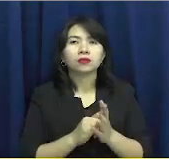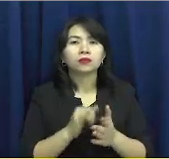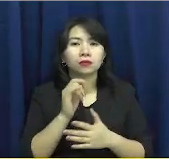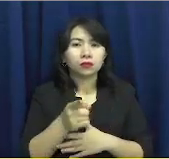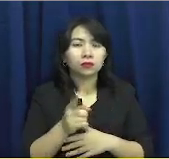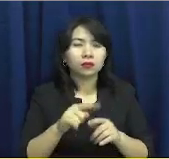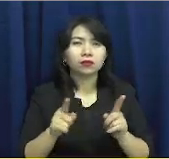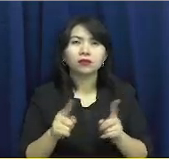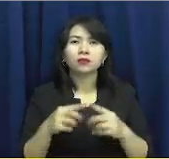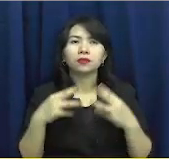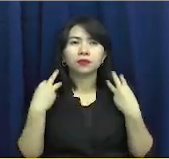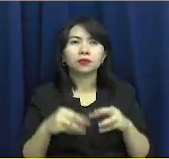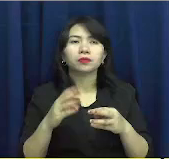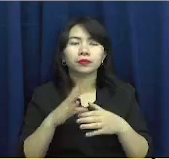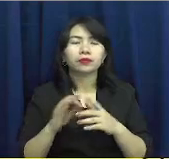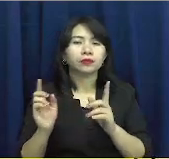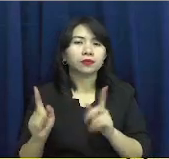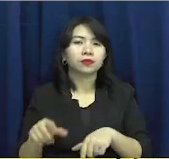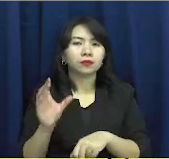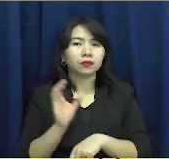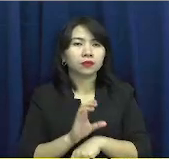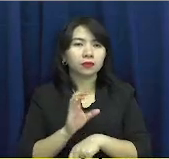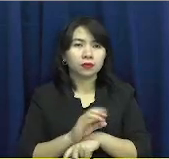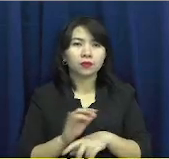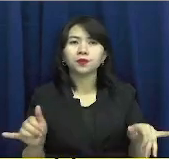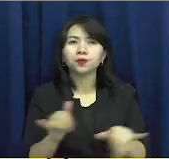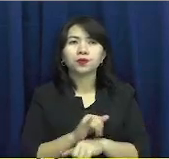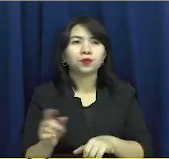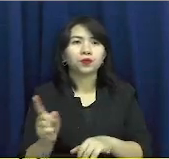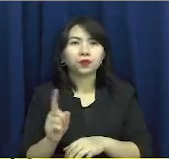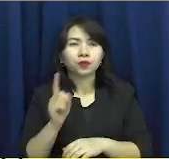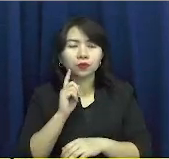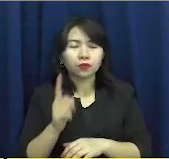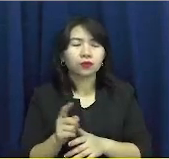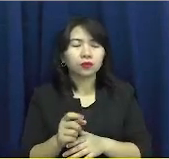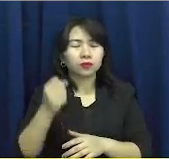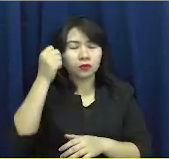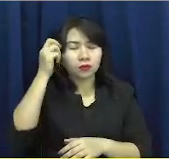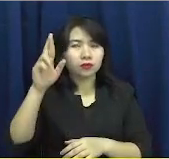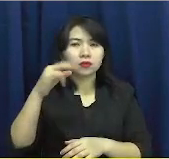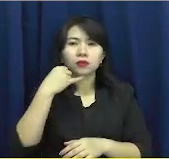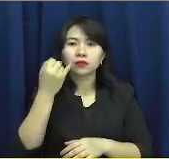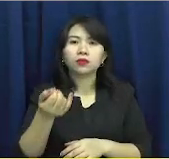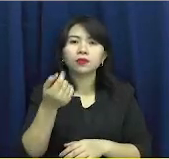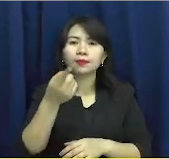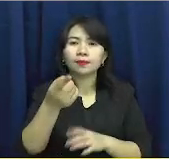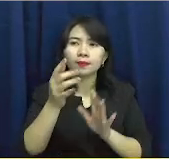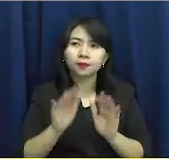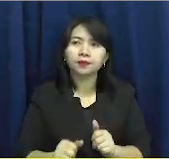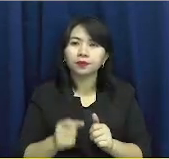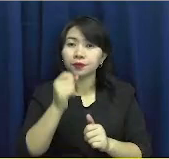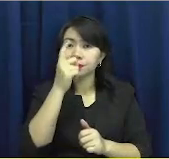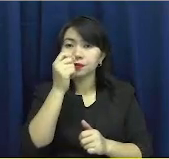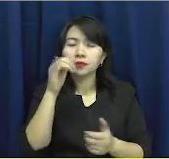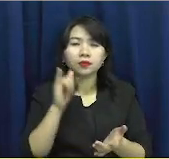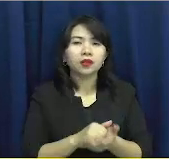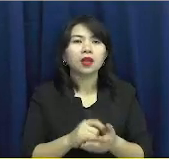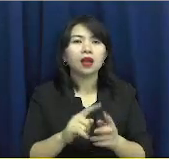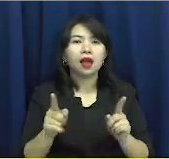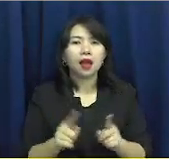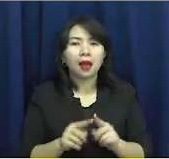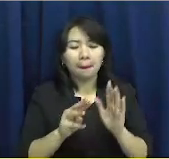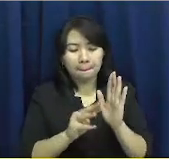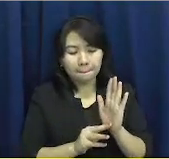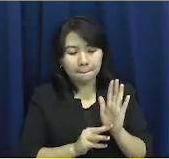ng isang simbahan, gaya ng sinabi ni Sir Jow dito sa talata na kanyang binasa, maunawaan mo yan as a matured